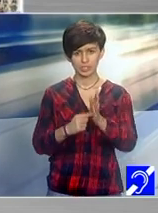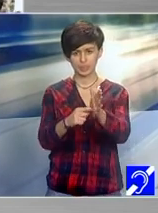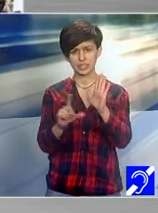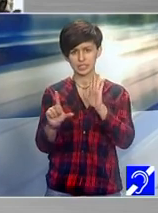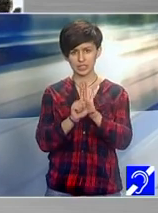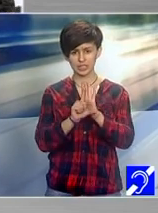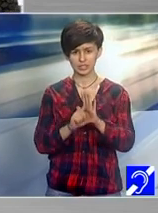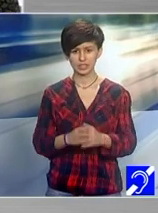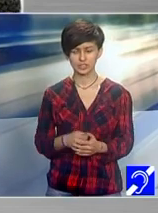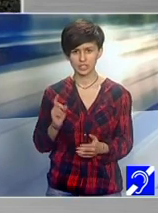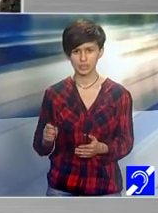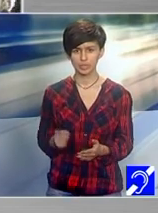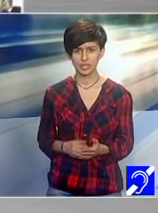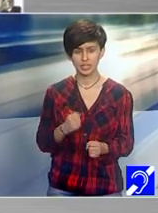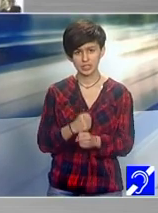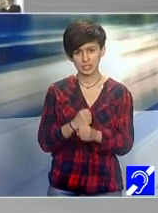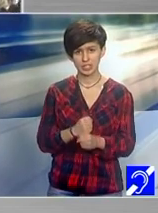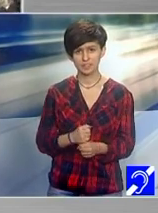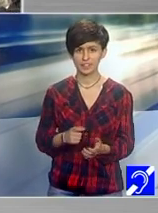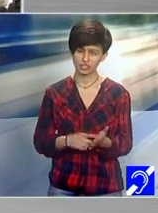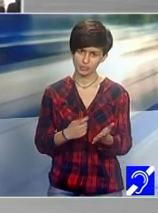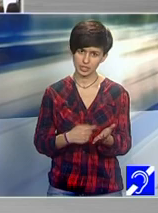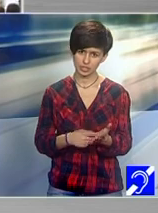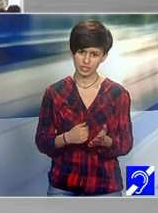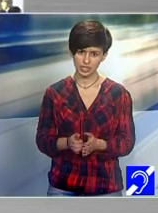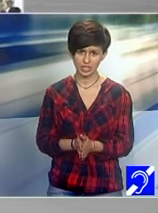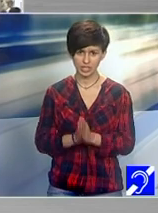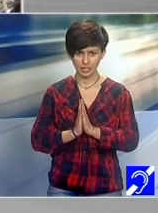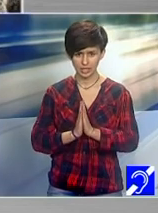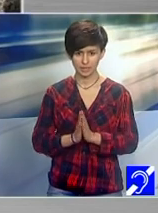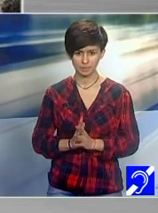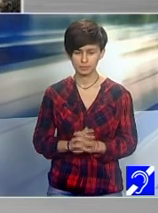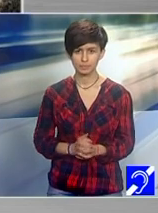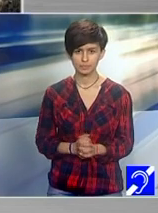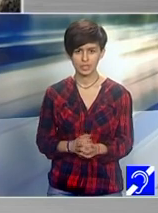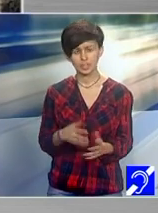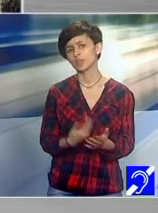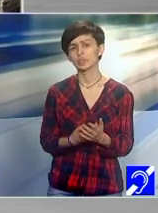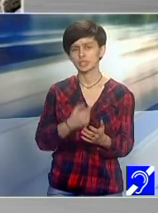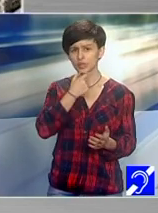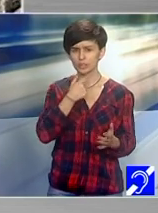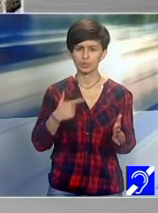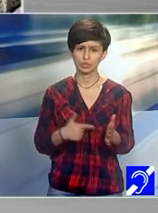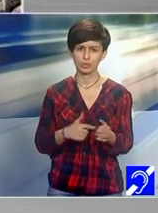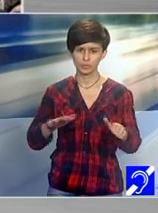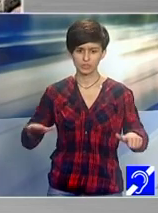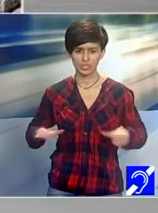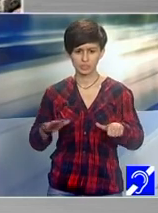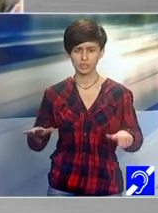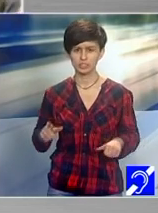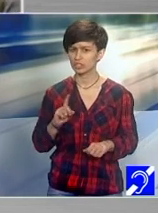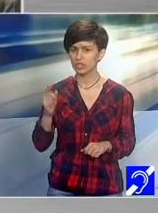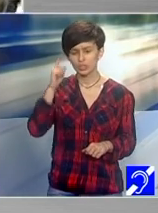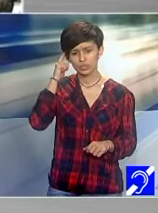trebuie să depunem cererile. Nu știu, și pentru anul 2016, încă nu știm despre legea